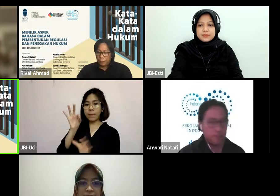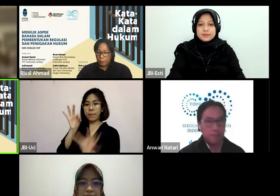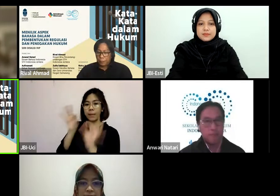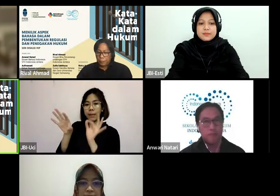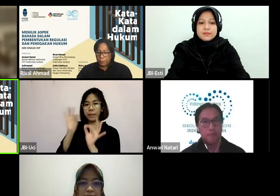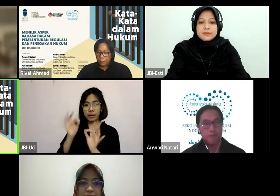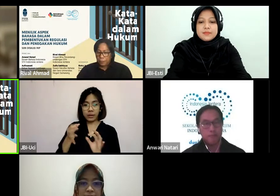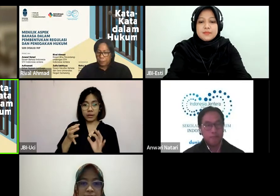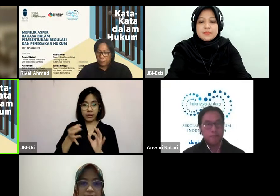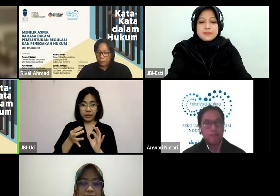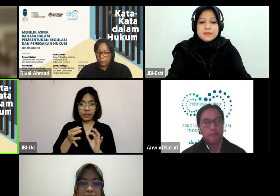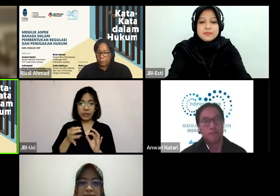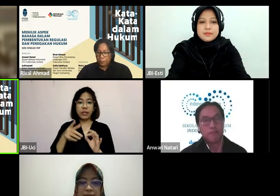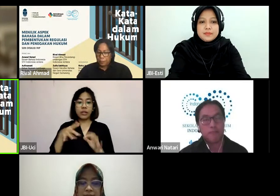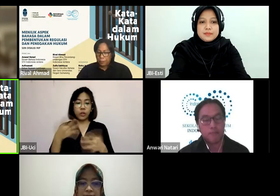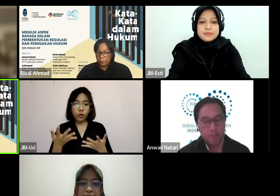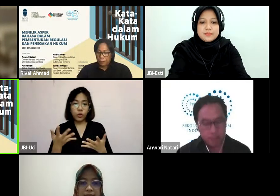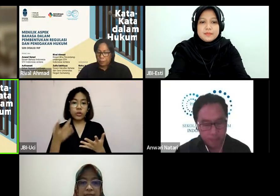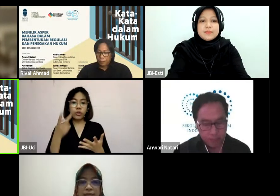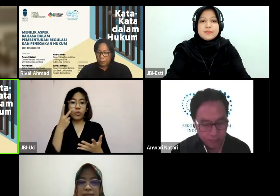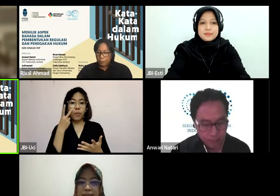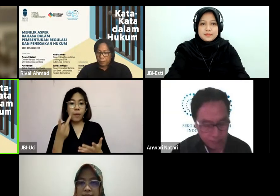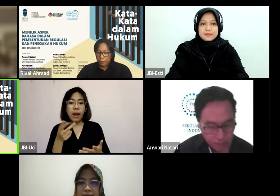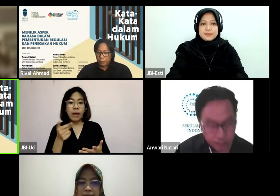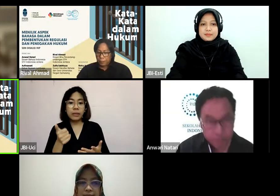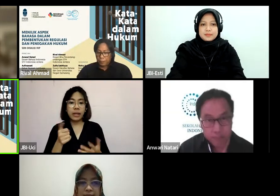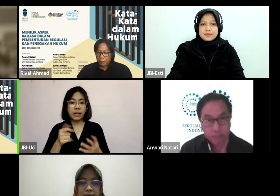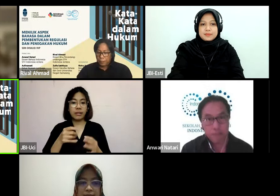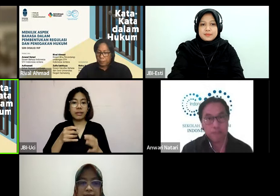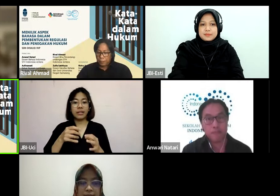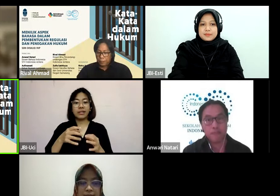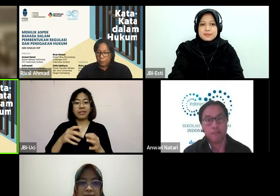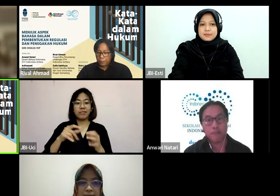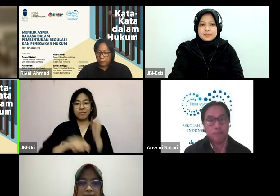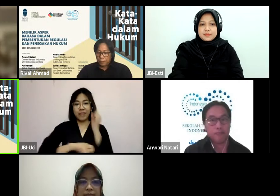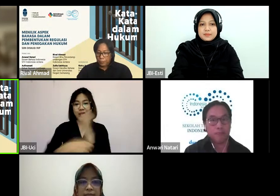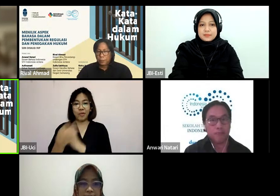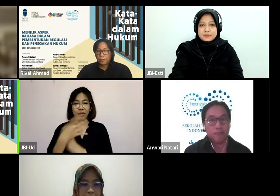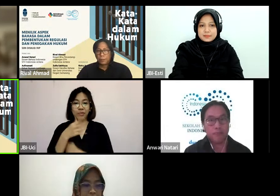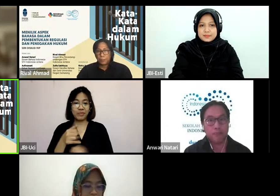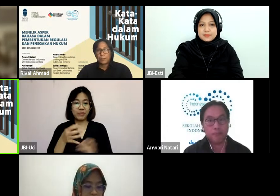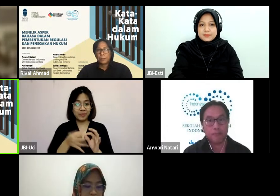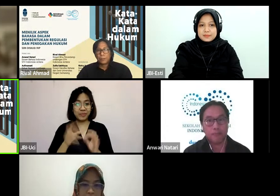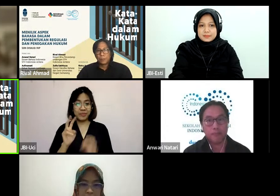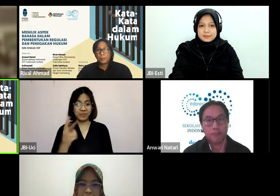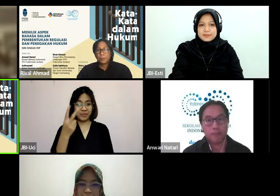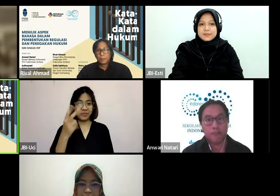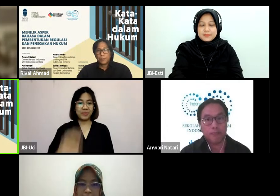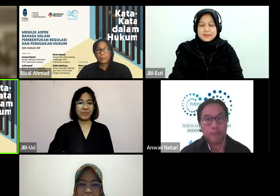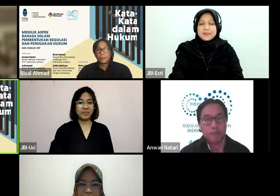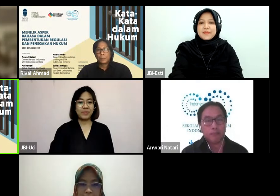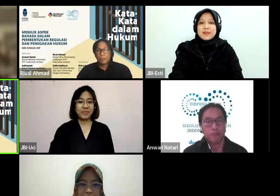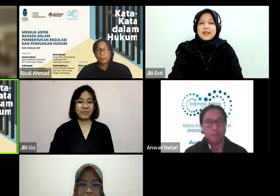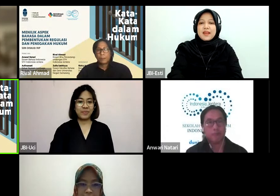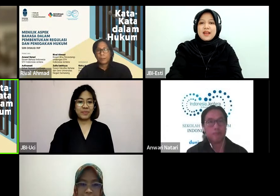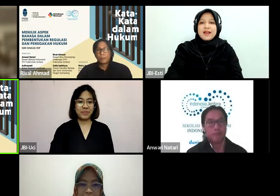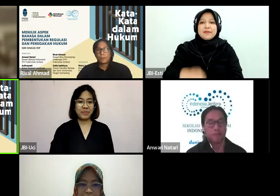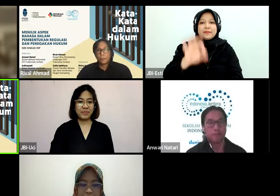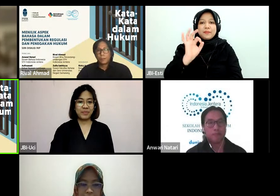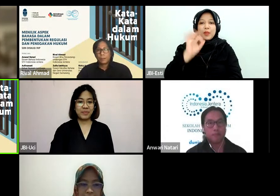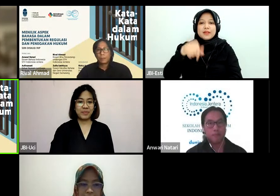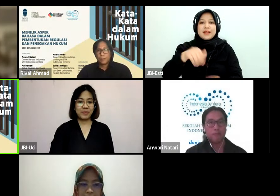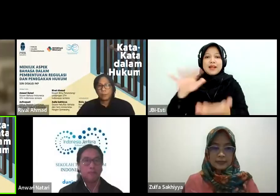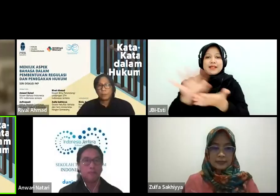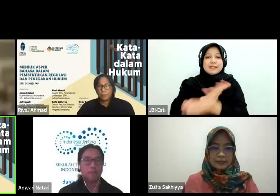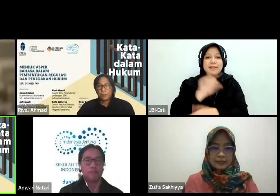untuk bisa ditanggapi oleh para pembicara gitu kita langsung mulai saja sehat akan memberikan kesempatan